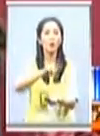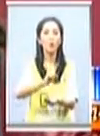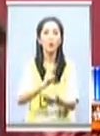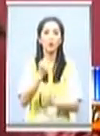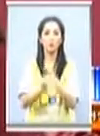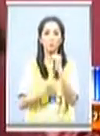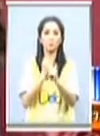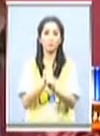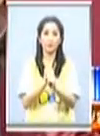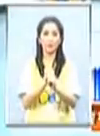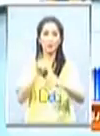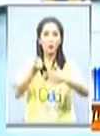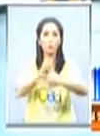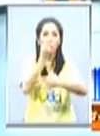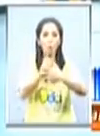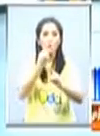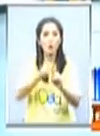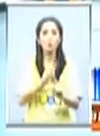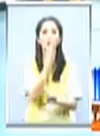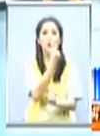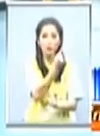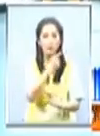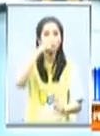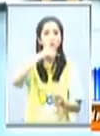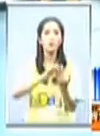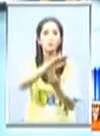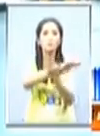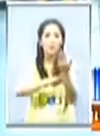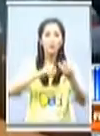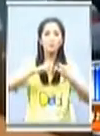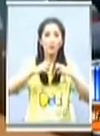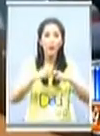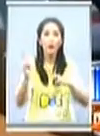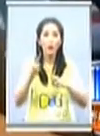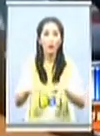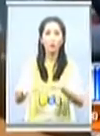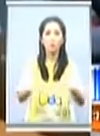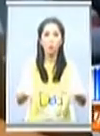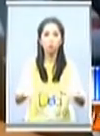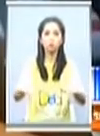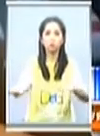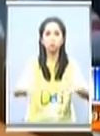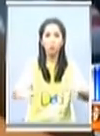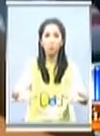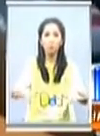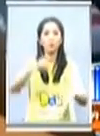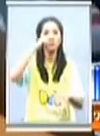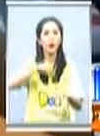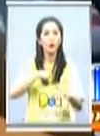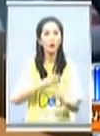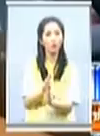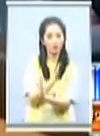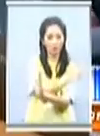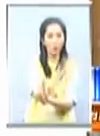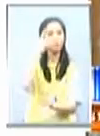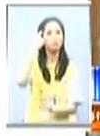านมาเนี่ยค่ะประเทศไทยได้เกิดภัยพิบัติขึ้นหลากหลายเหตุการณ์โดยเฉพาะภัยพิบัติจากแผ่นดินไหวที่ไม่สามารถคาดการได้ล่วงหน้านะคะก็สร้